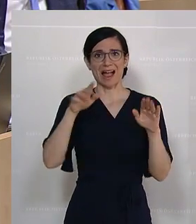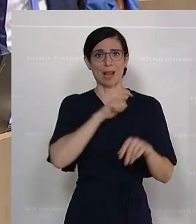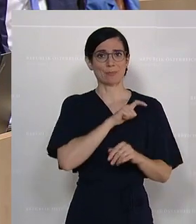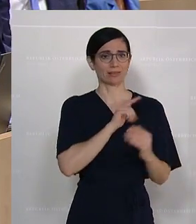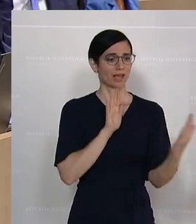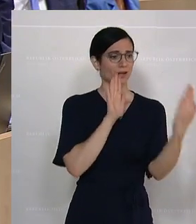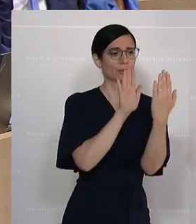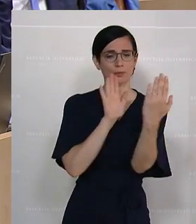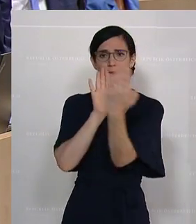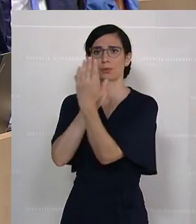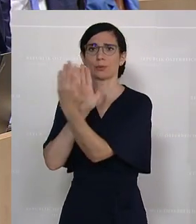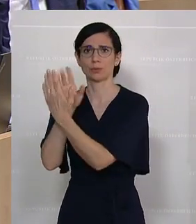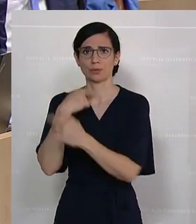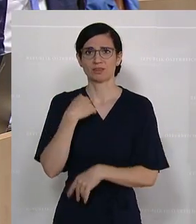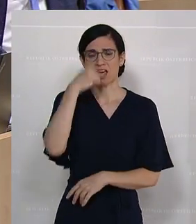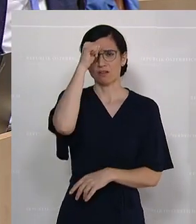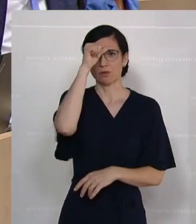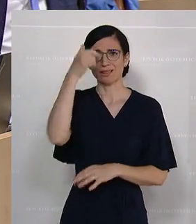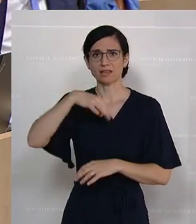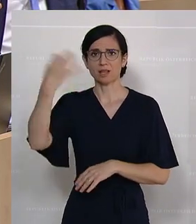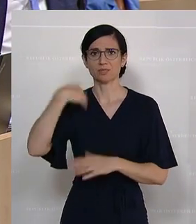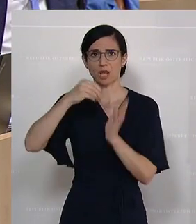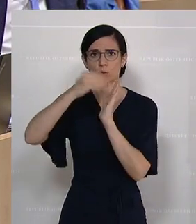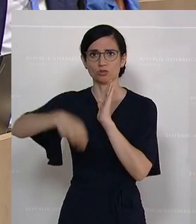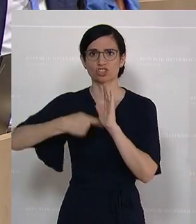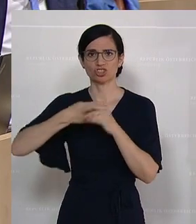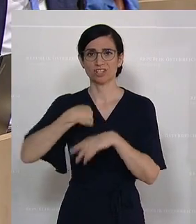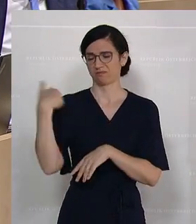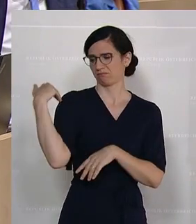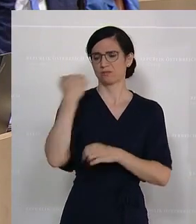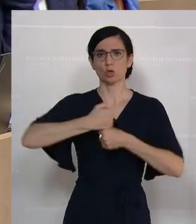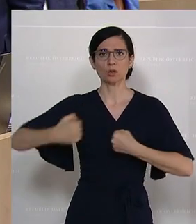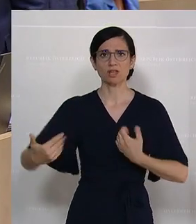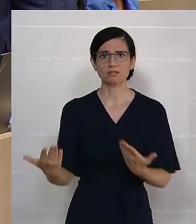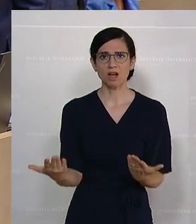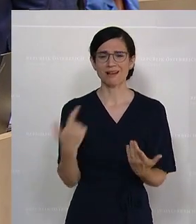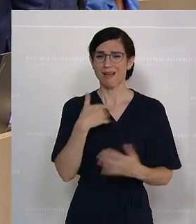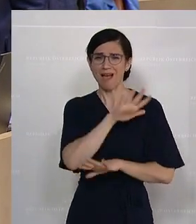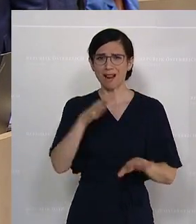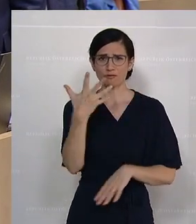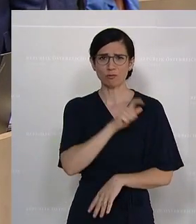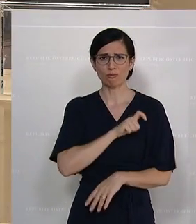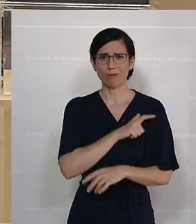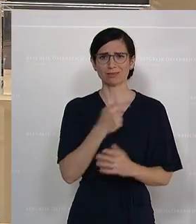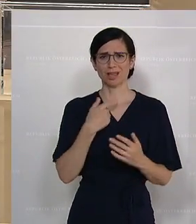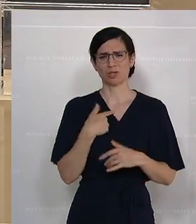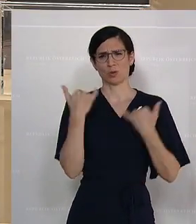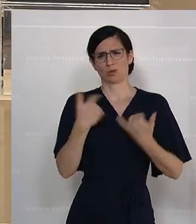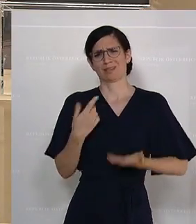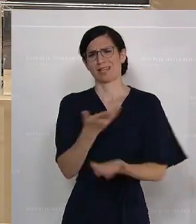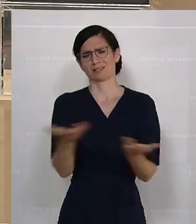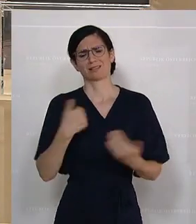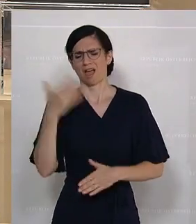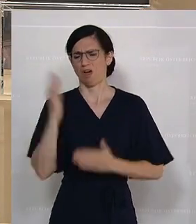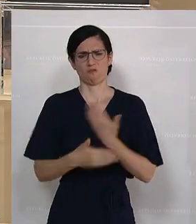und es ist am fronleichnamstag rundlauf unterschrieben wurden das war letzten donnerstag von allen fünf fraktionen als ernst mit ihr das